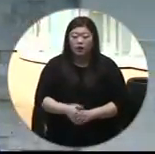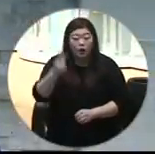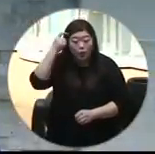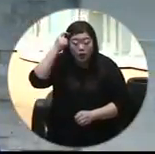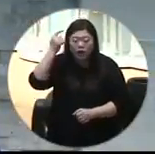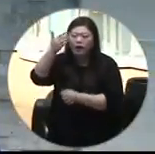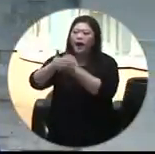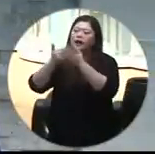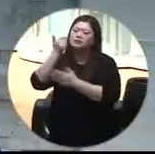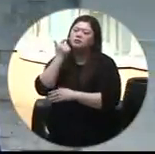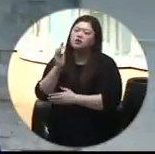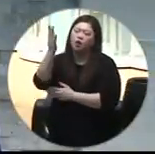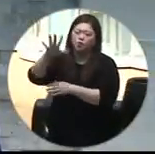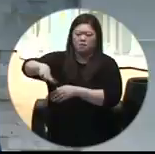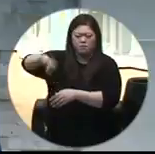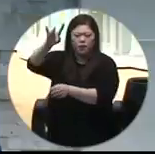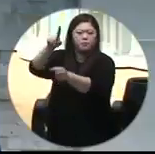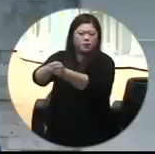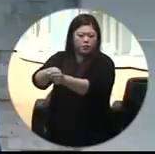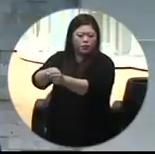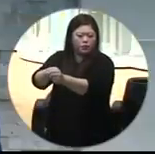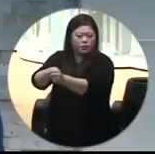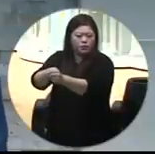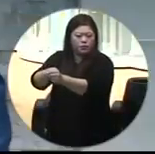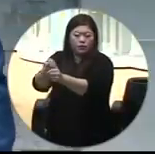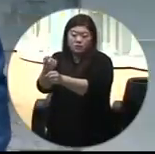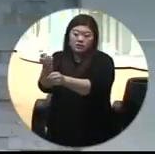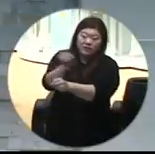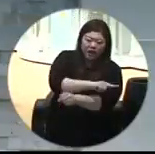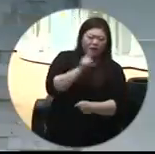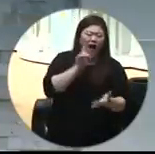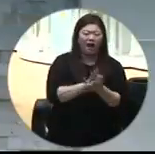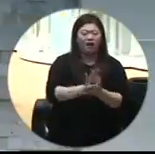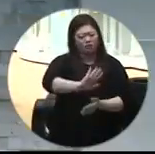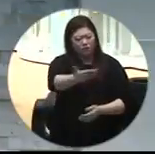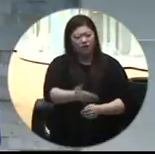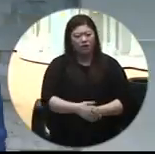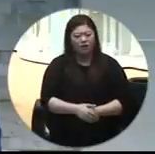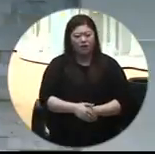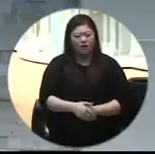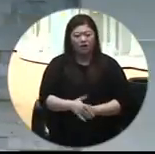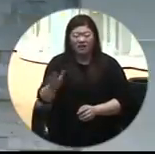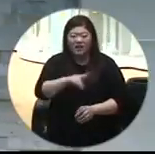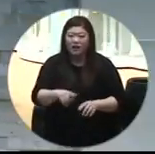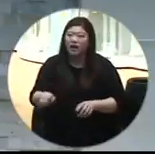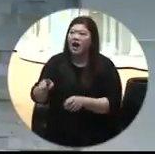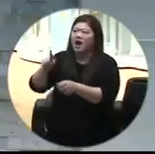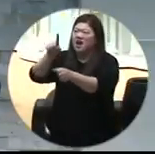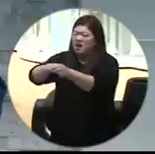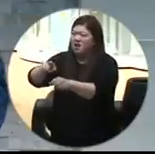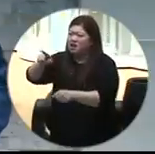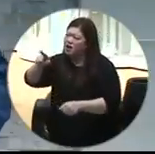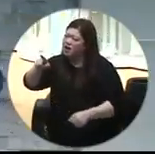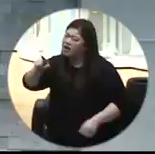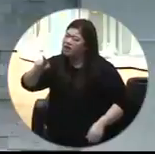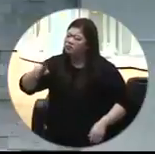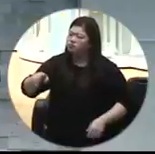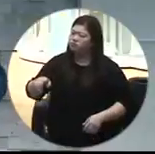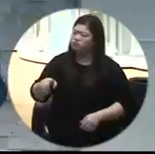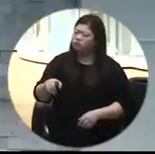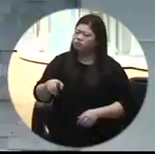영광을 위해서 살게 하시더라고. 빨리 여러분 눈치채서 이렇게 말씀드릴 때 아, 내가 왜, 나는 왜